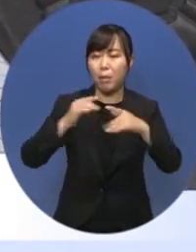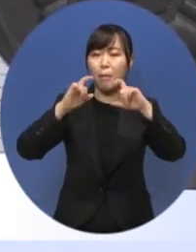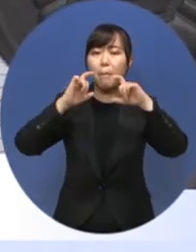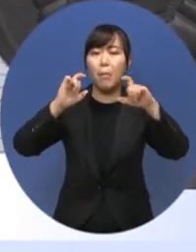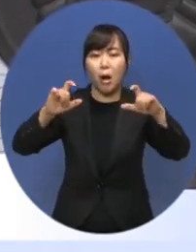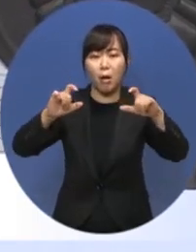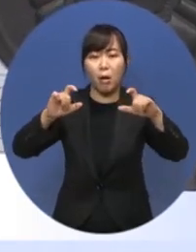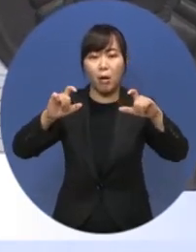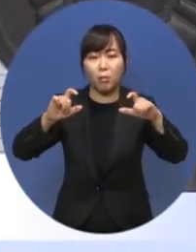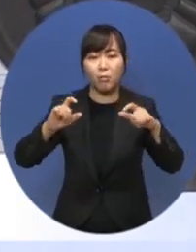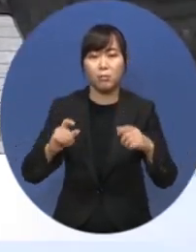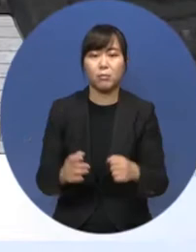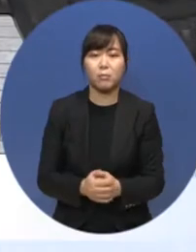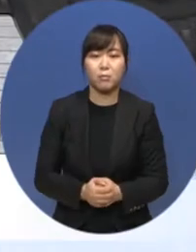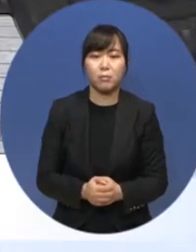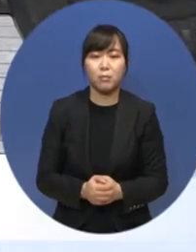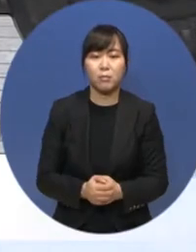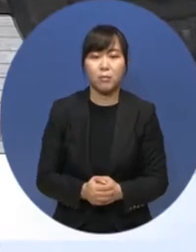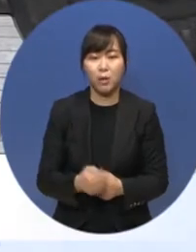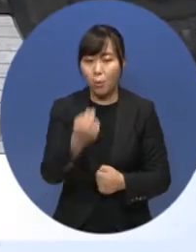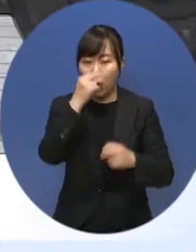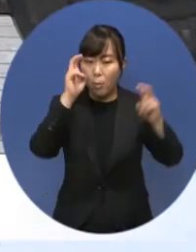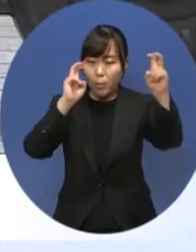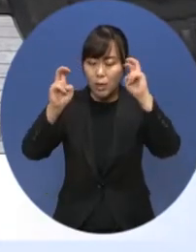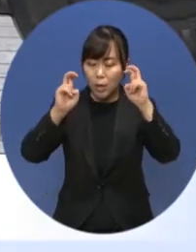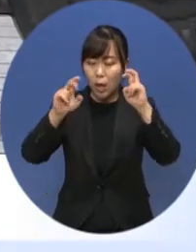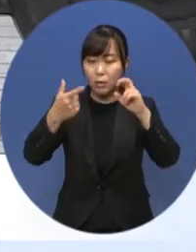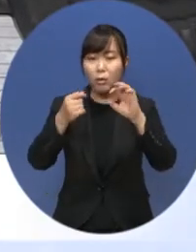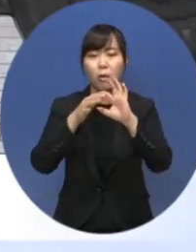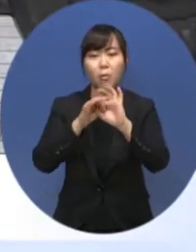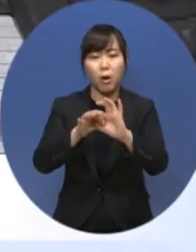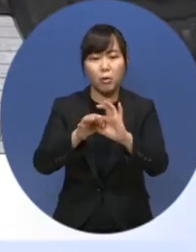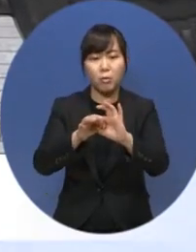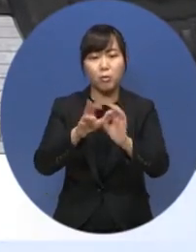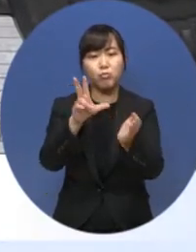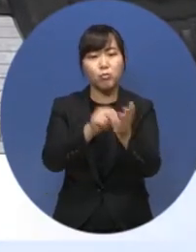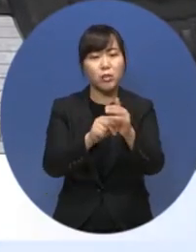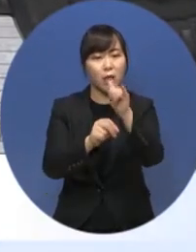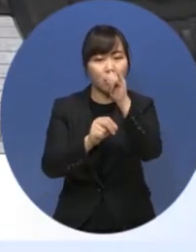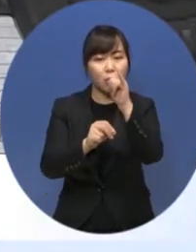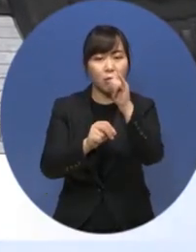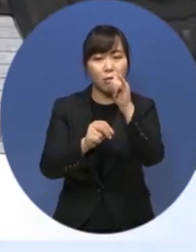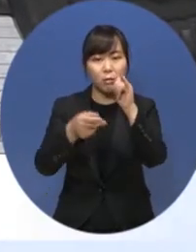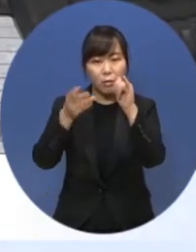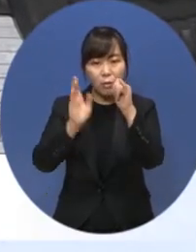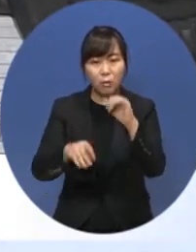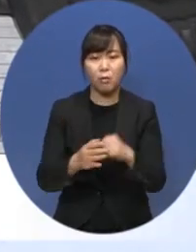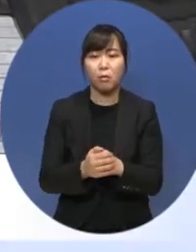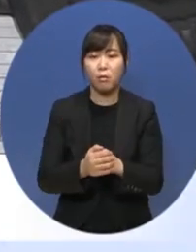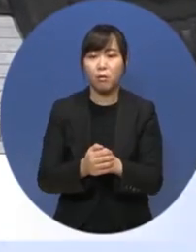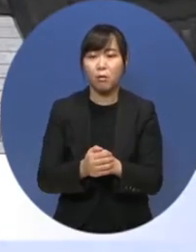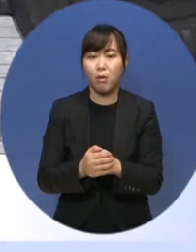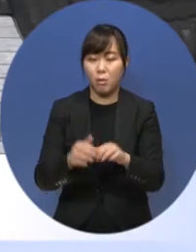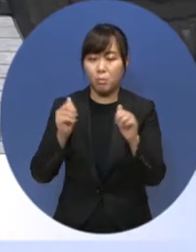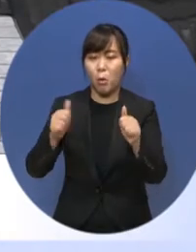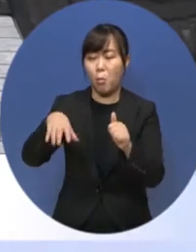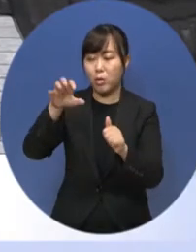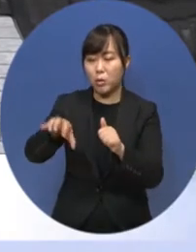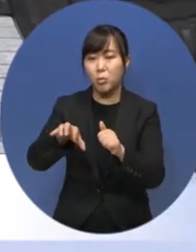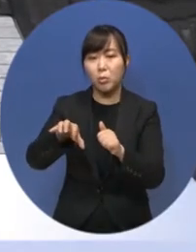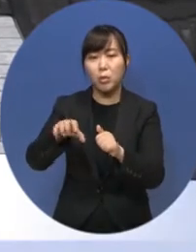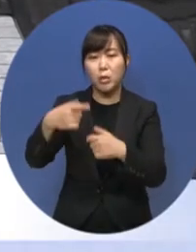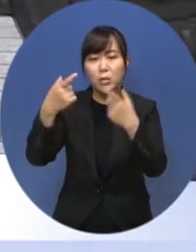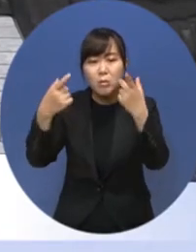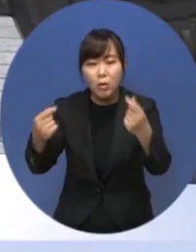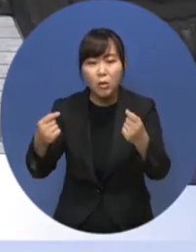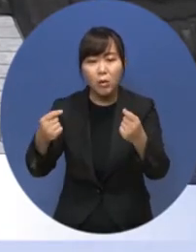이러한 판결을 내렸습니다. 보험에서 그렇게 하는 것에 대해서도 문제가 있다고 저희가 이야기를 했는데 이렇게